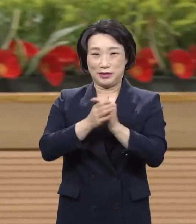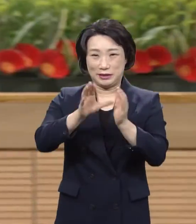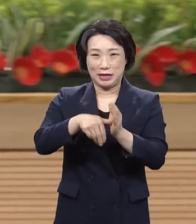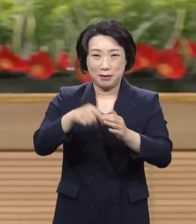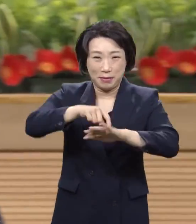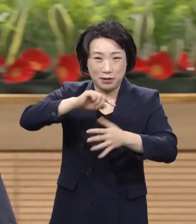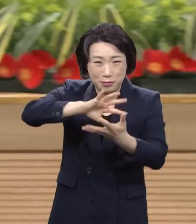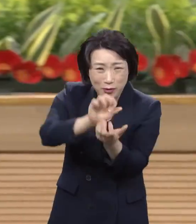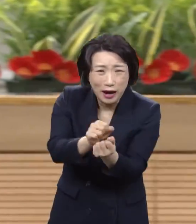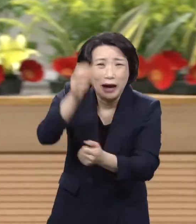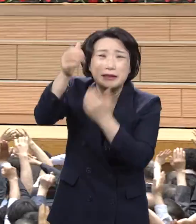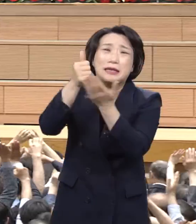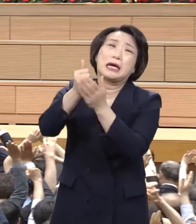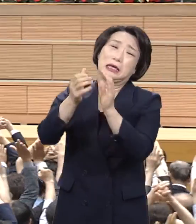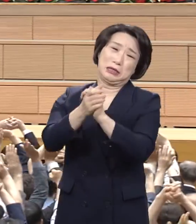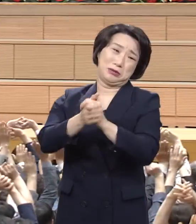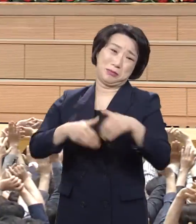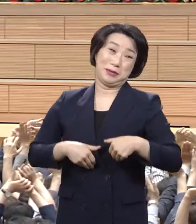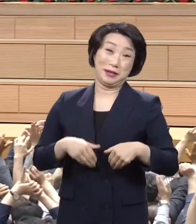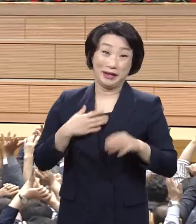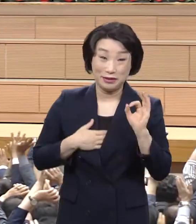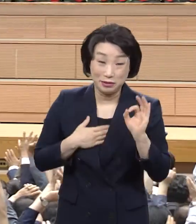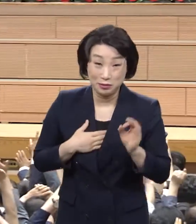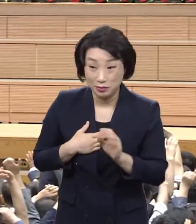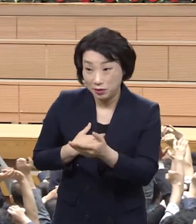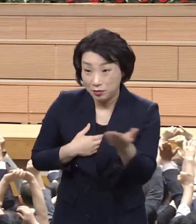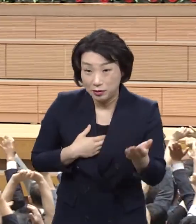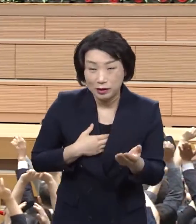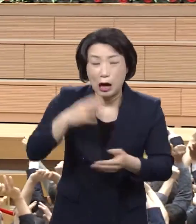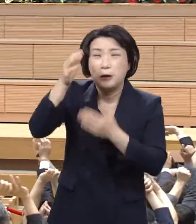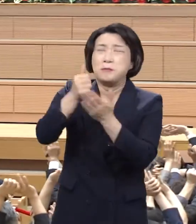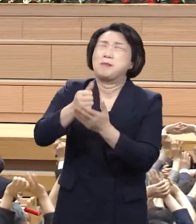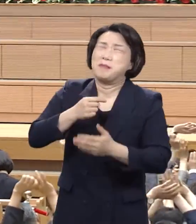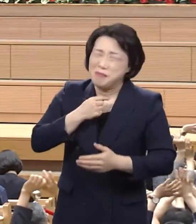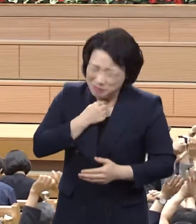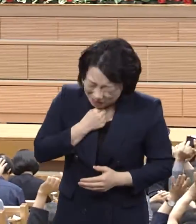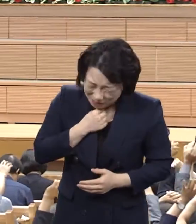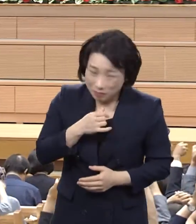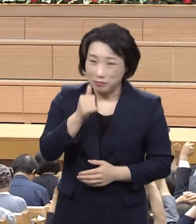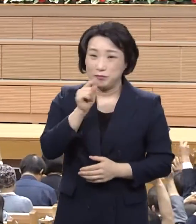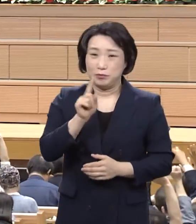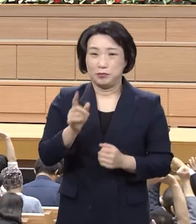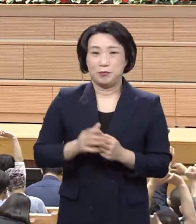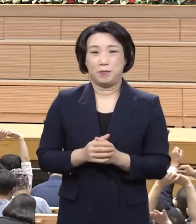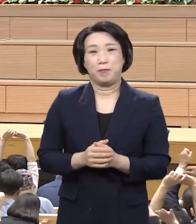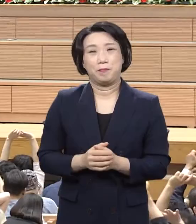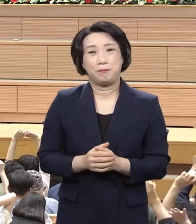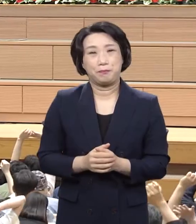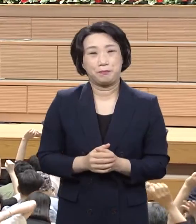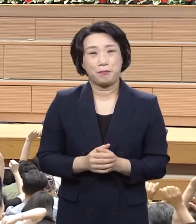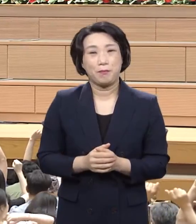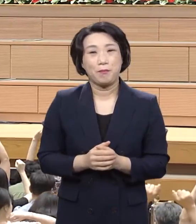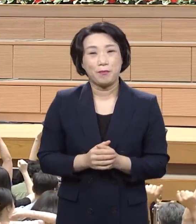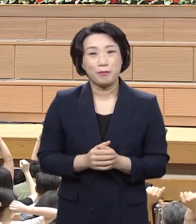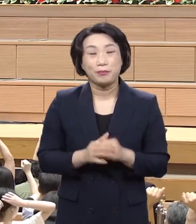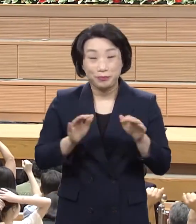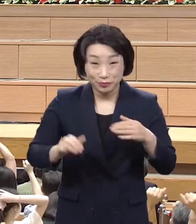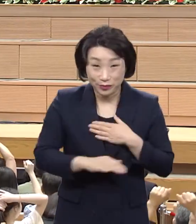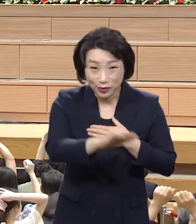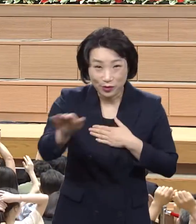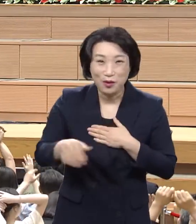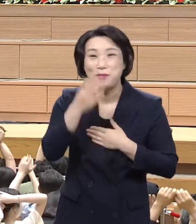애절하게 하나님께 간구하며 기도할 때 하나님 간절히 비옥구하나옵나니